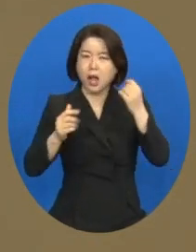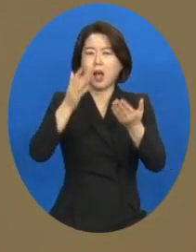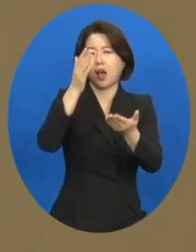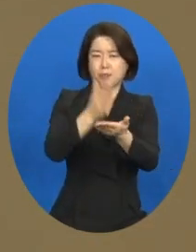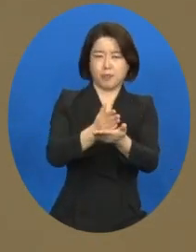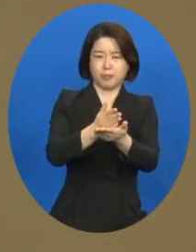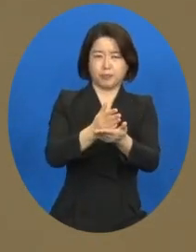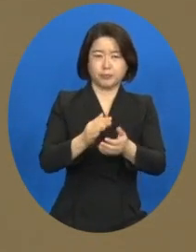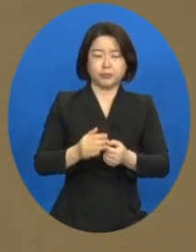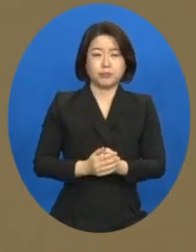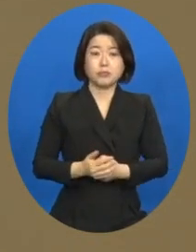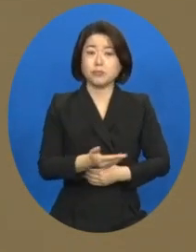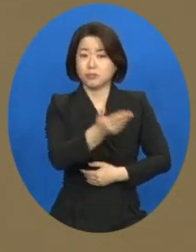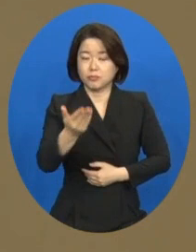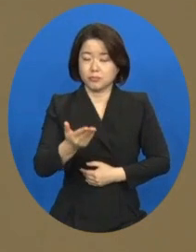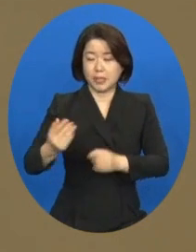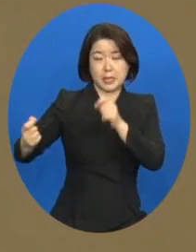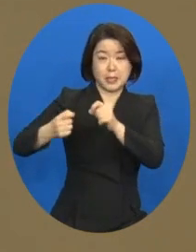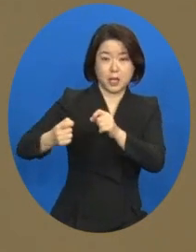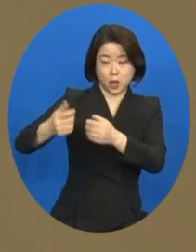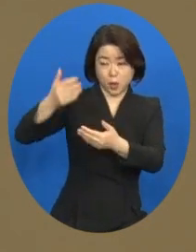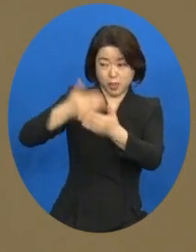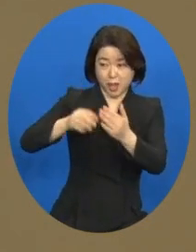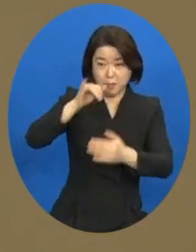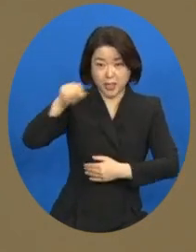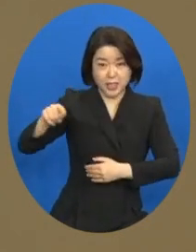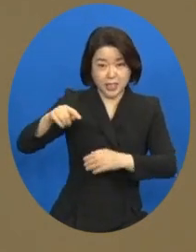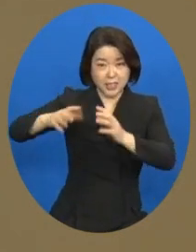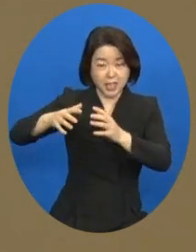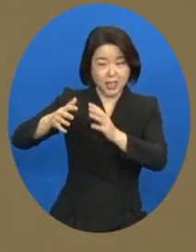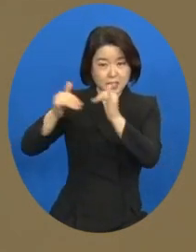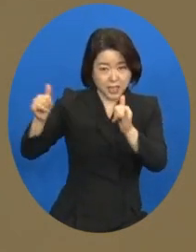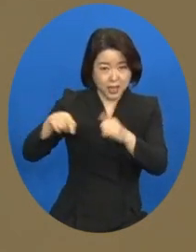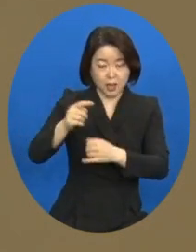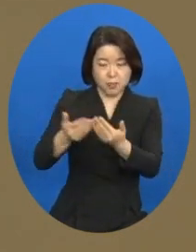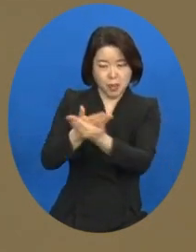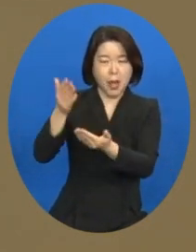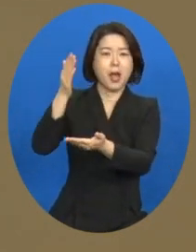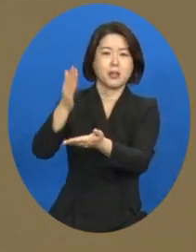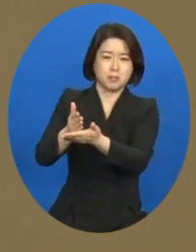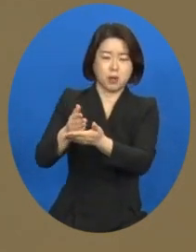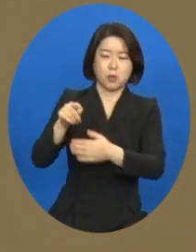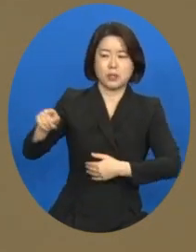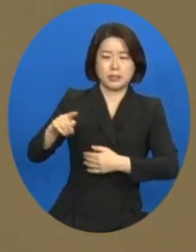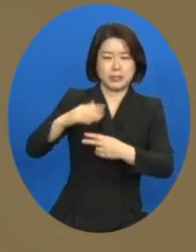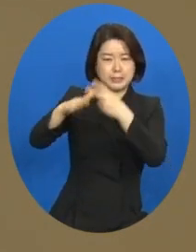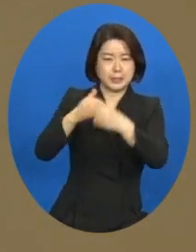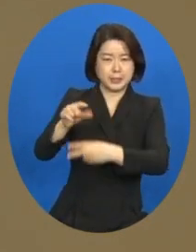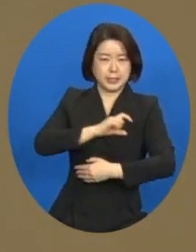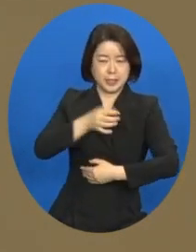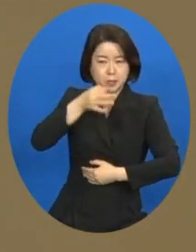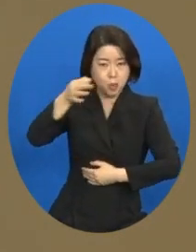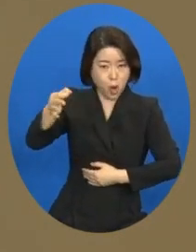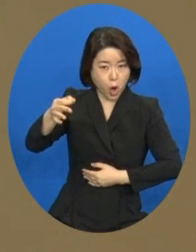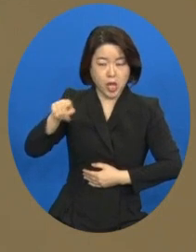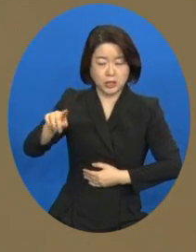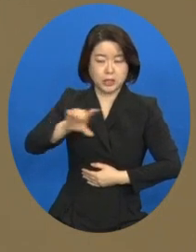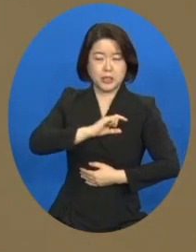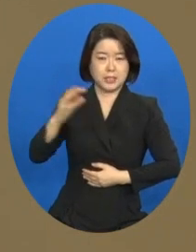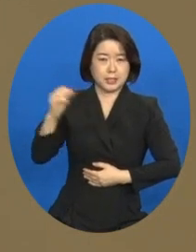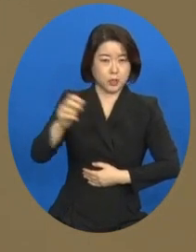마십시오. 당신들과 이웃한 남아있는 이 나라 사람들과 사귀지 말며 그 신들의 이름을 부르거나 그